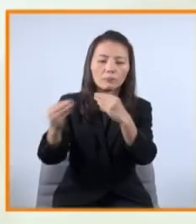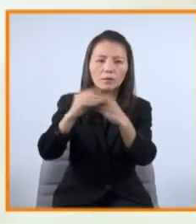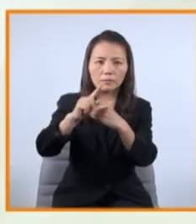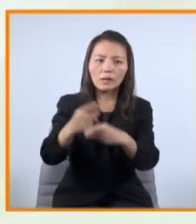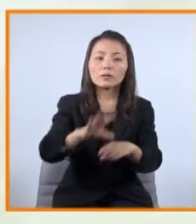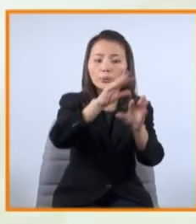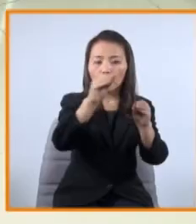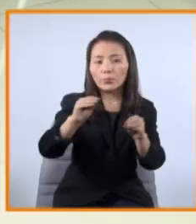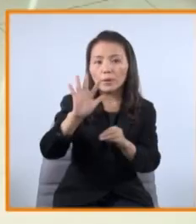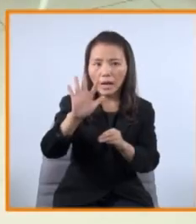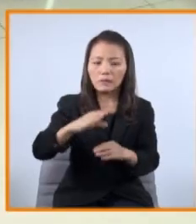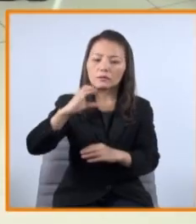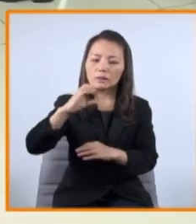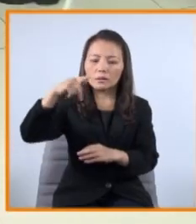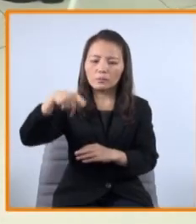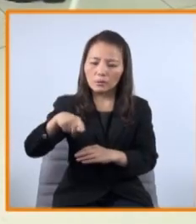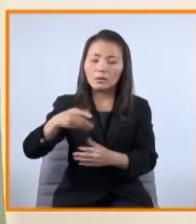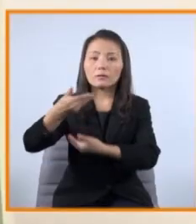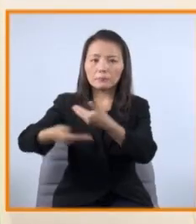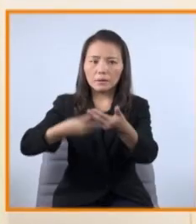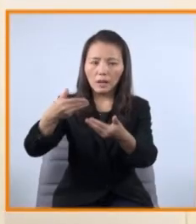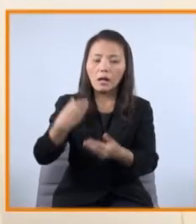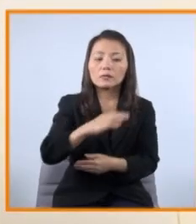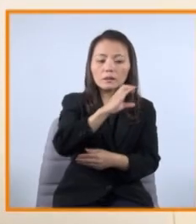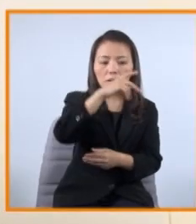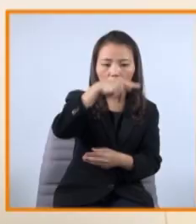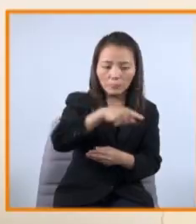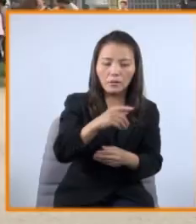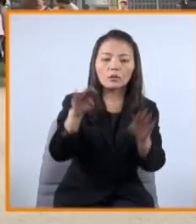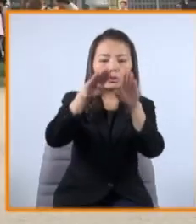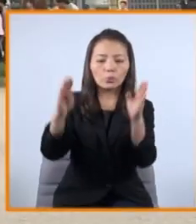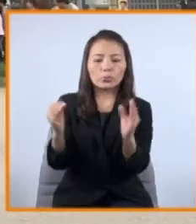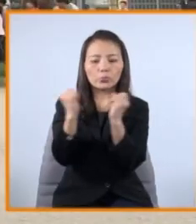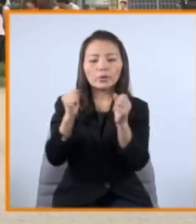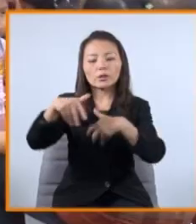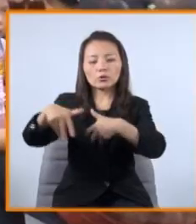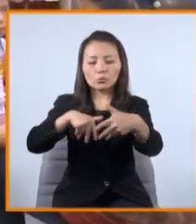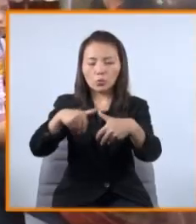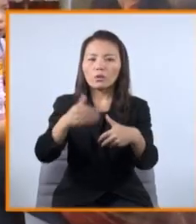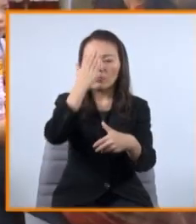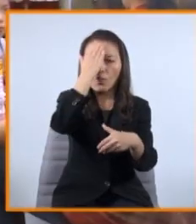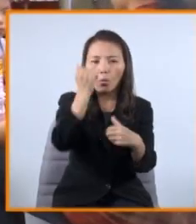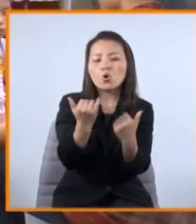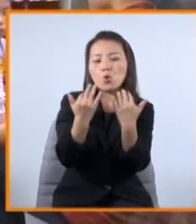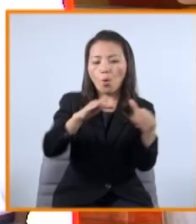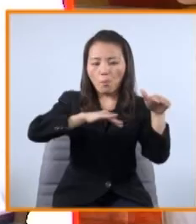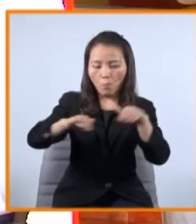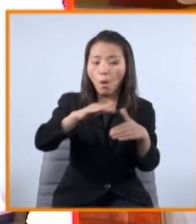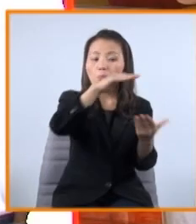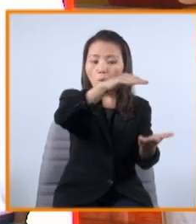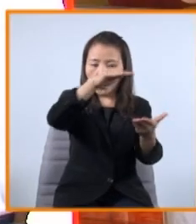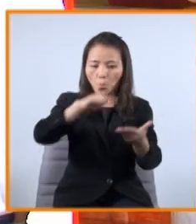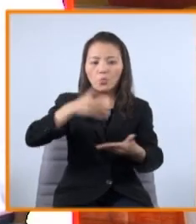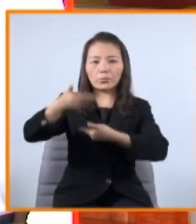5ดาวร้าน CPเชมา CP Shopหรือตู้เย็นชุมชนเพื่อรองรับการเติบโตของธุรกิจอาหารสำเร็จ